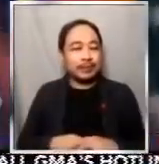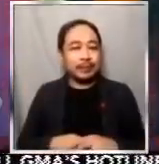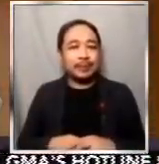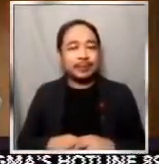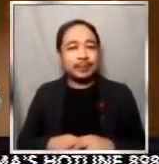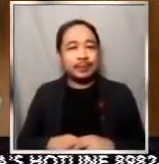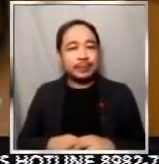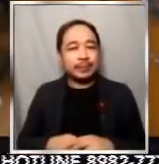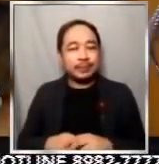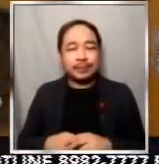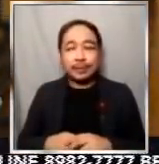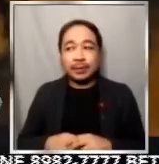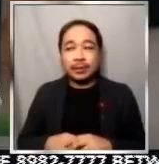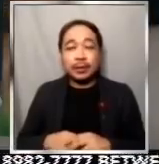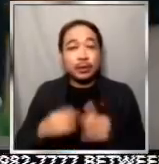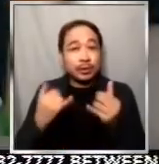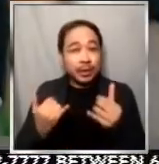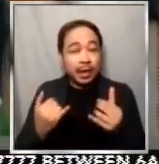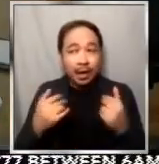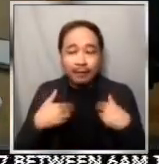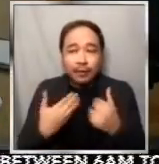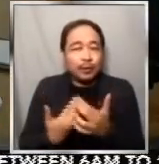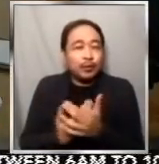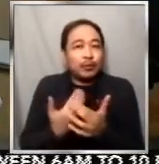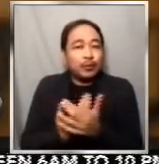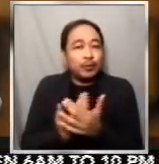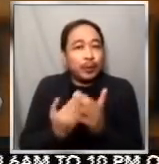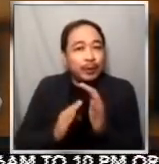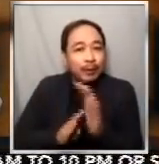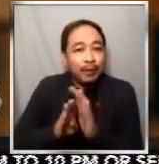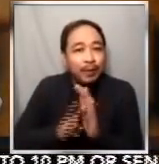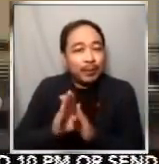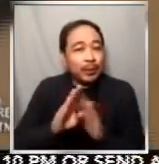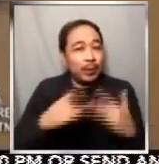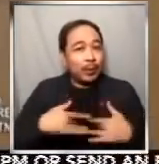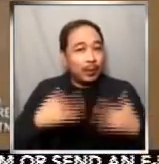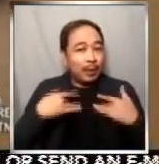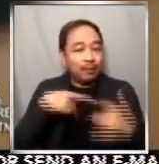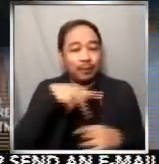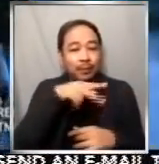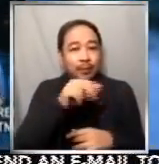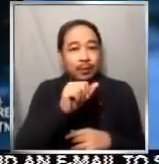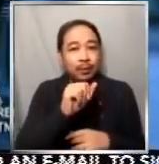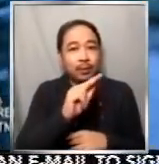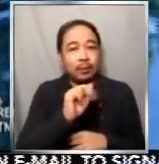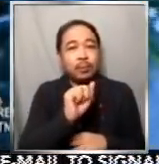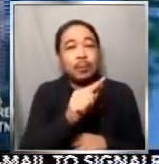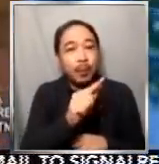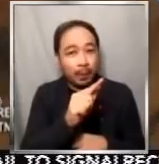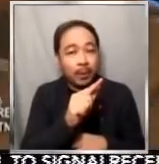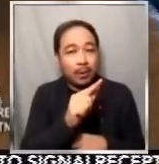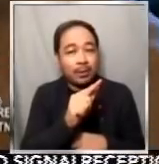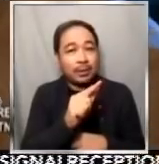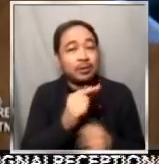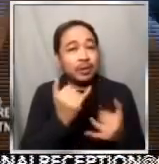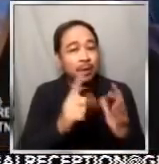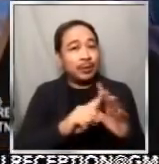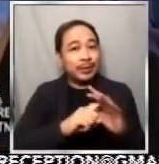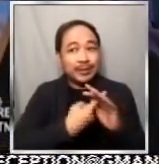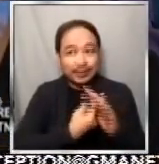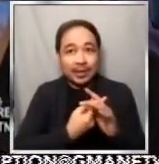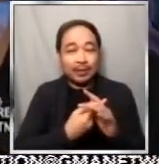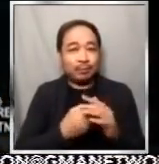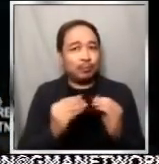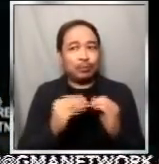Nagkakaroon din ng bagong pangyayari sa buhay ng karakter ni Paul na si Frank. Magsisimula ng tumindi ang love triangle ni